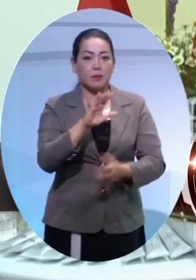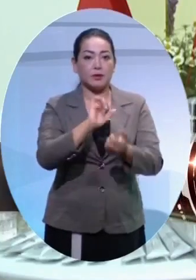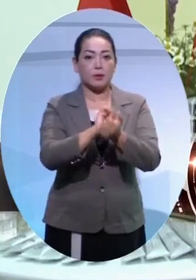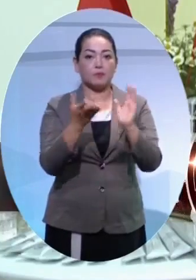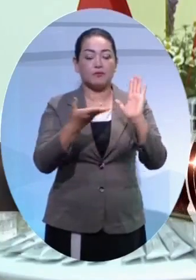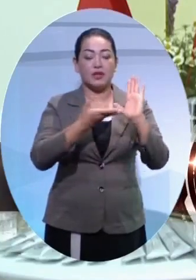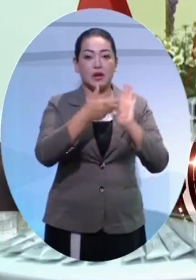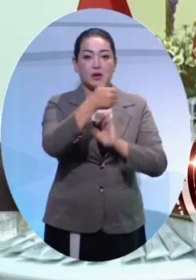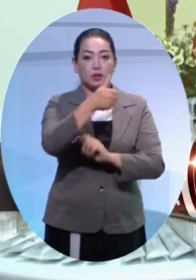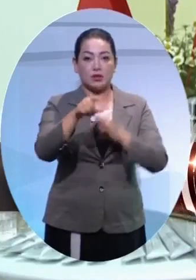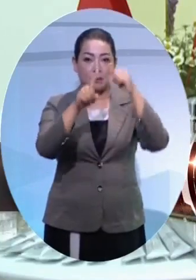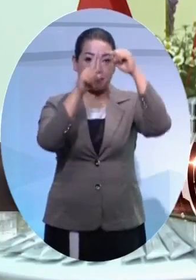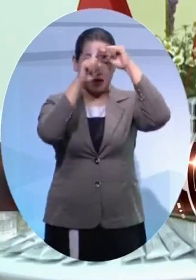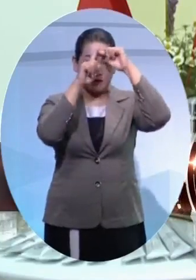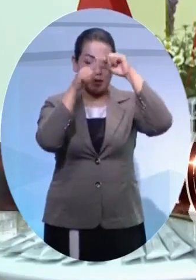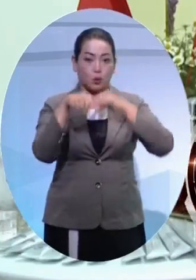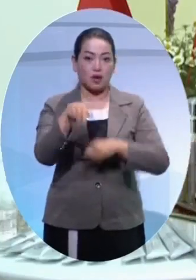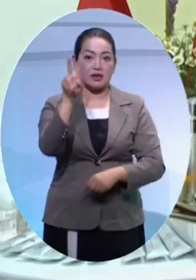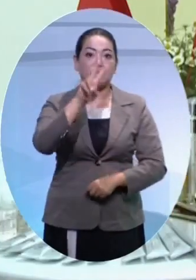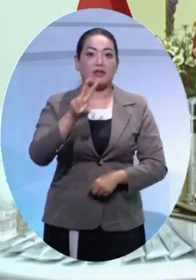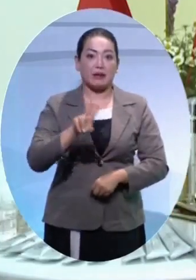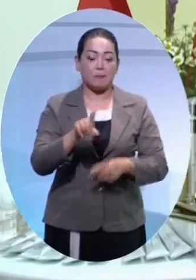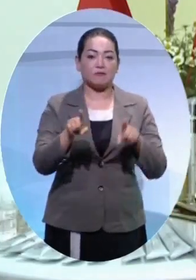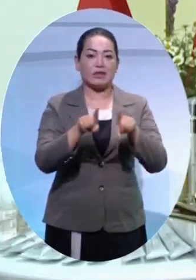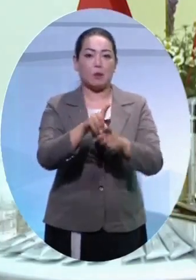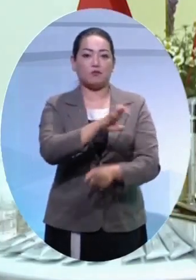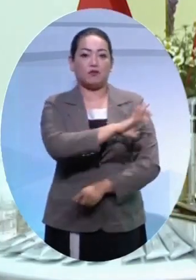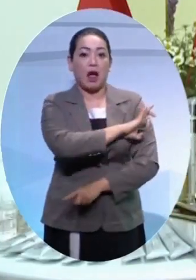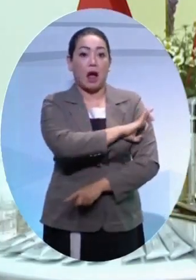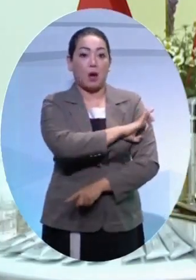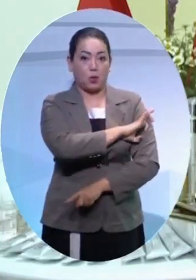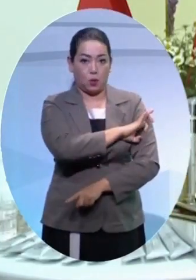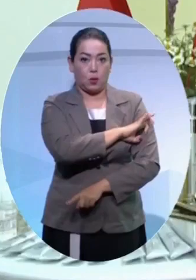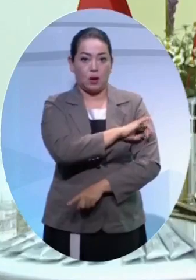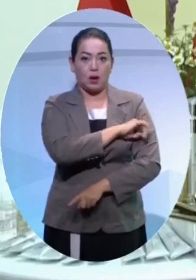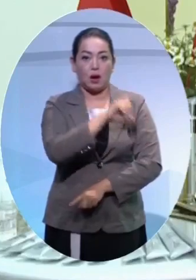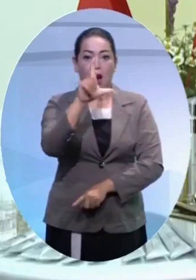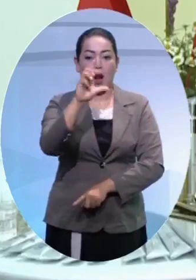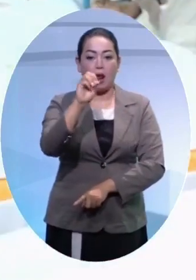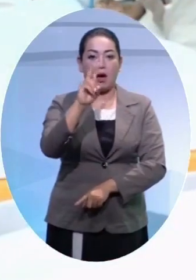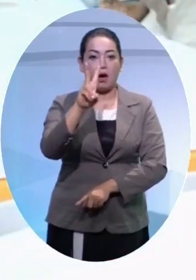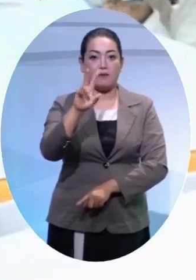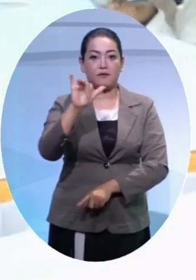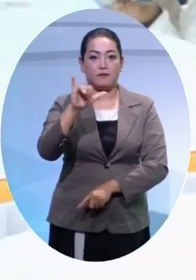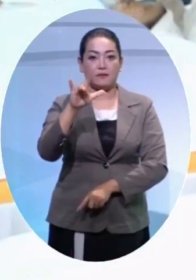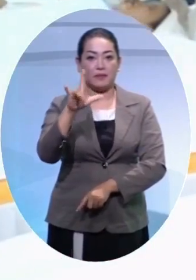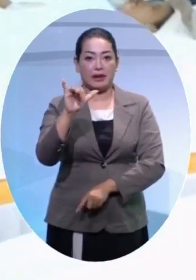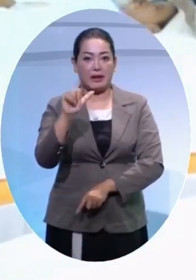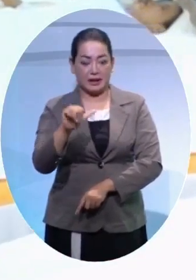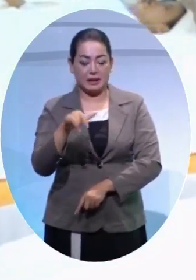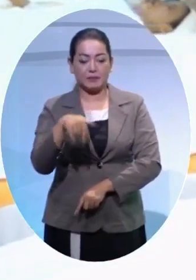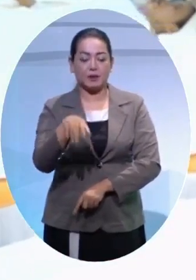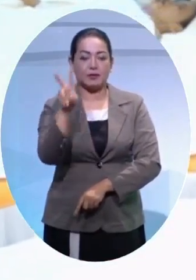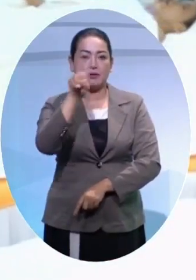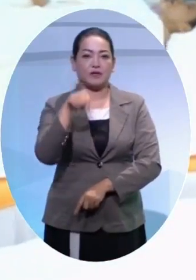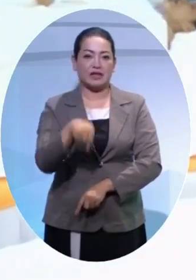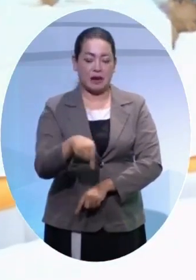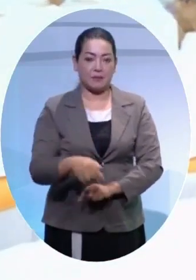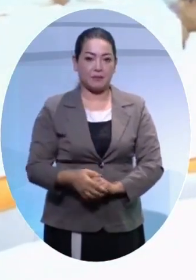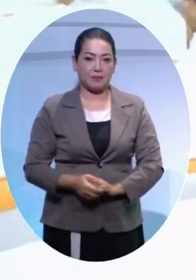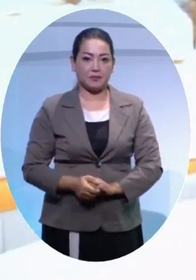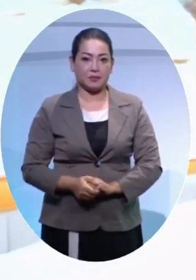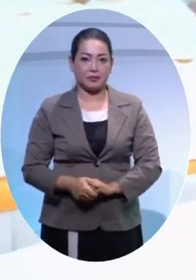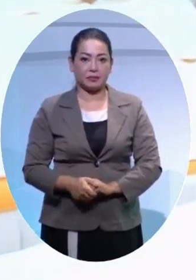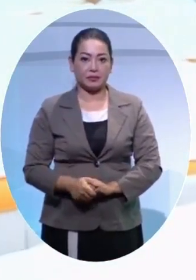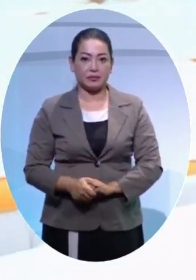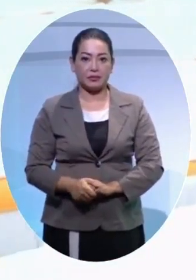viện da liễu tại Hàn Quốc. Lovely cũng đã được chứng nhận chất lượng xuất khẩu qua Việt Nam. Sao Hà Thành còn được biết đến với